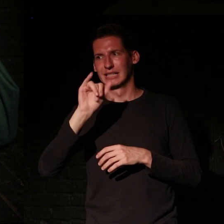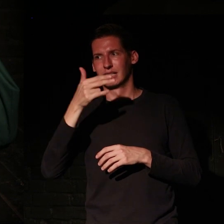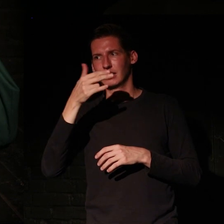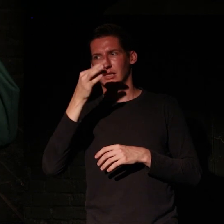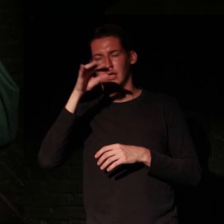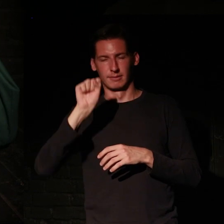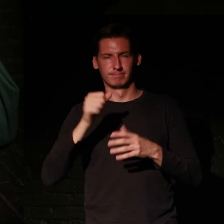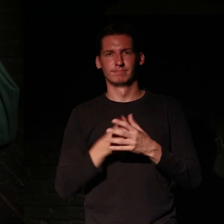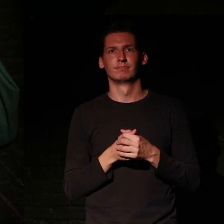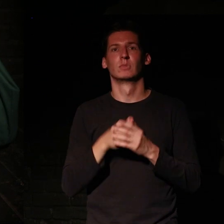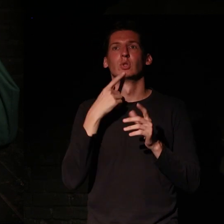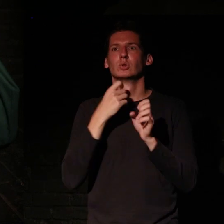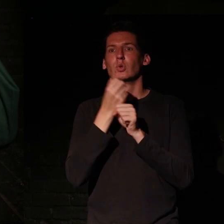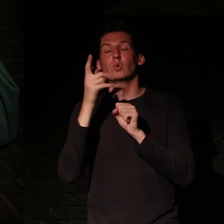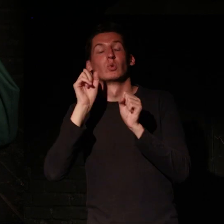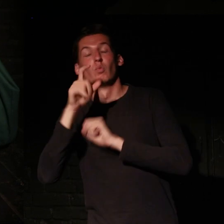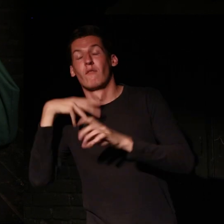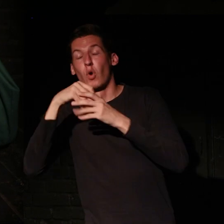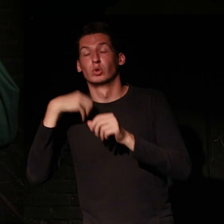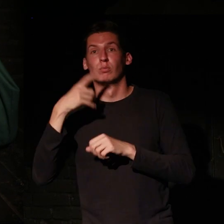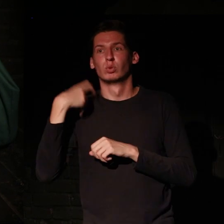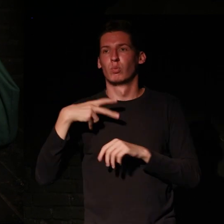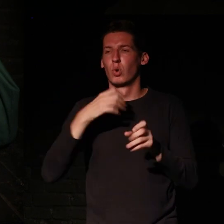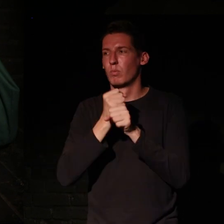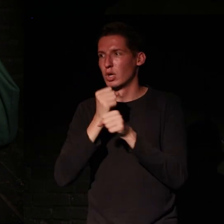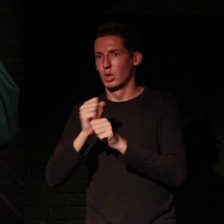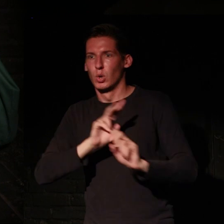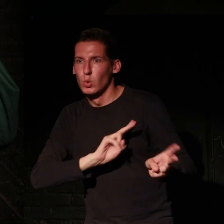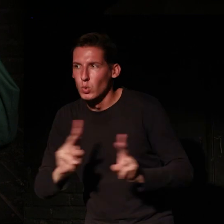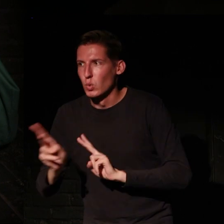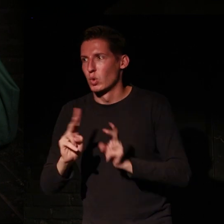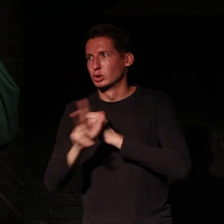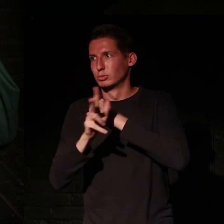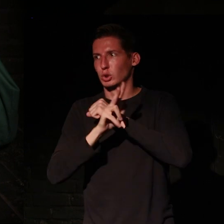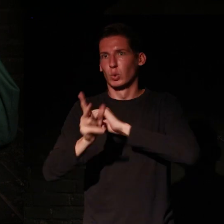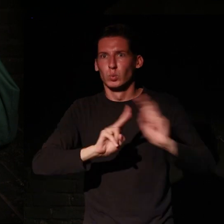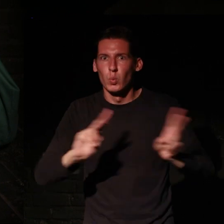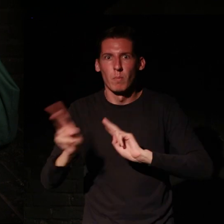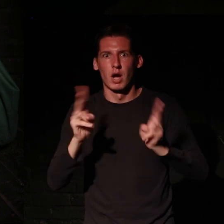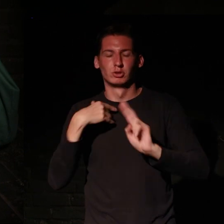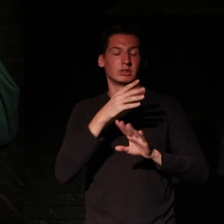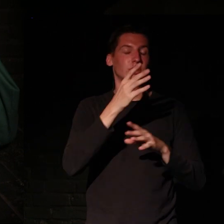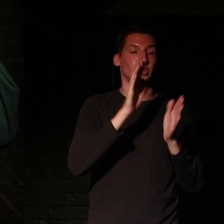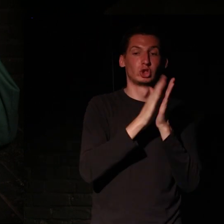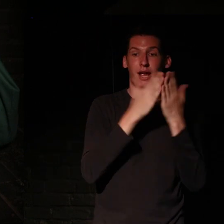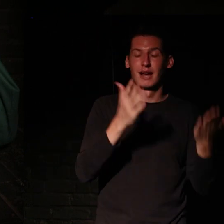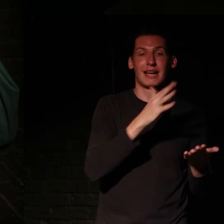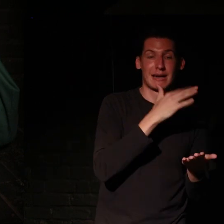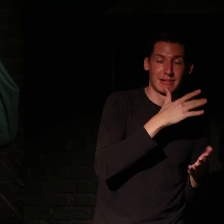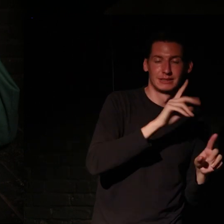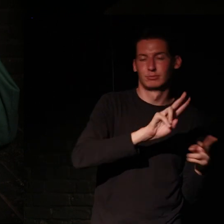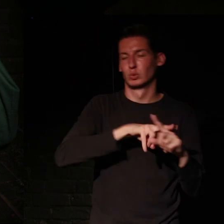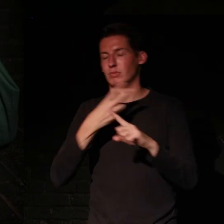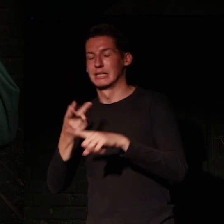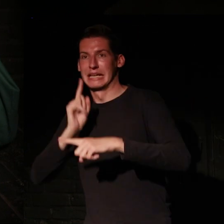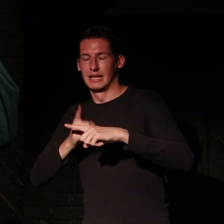o 70 tłumaczach, którzy ponoć w jedną noc przetłumaczyli te hebrajskie księgi na język grecki.